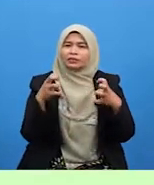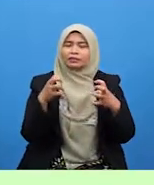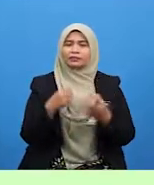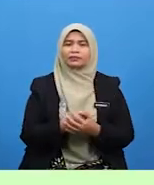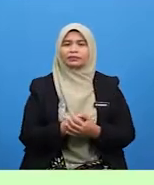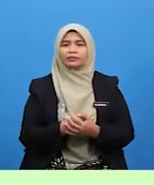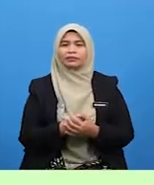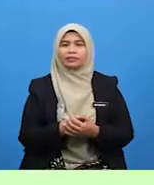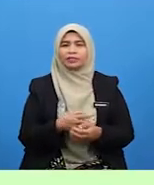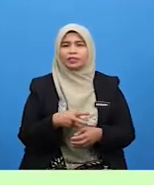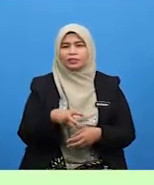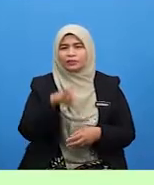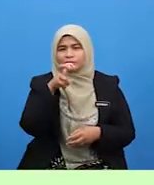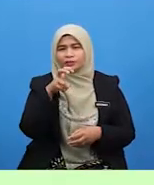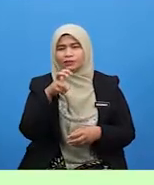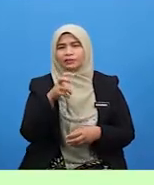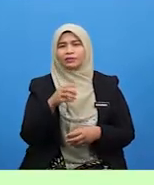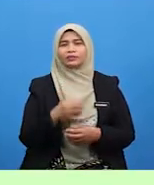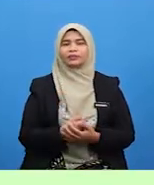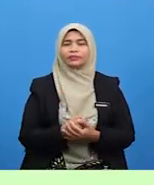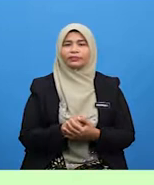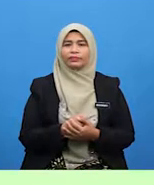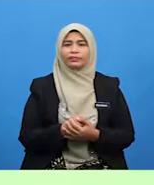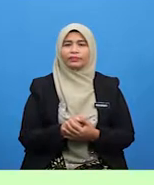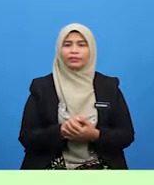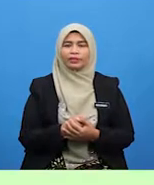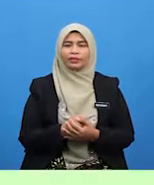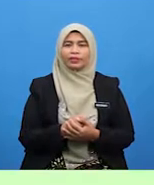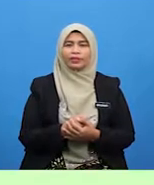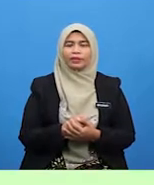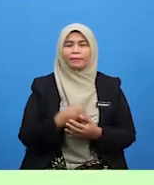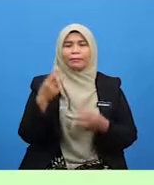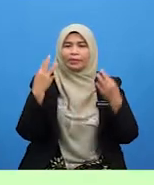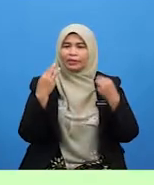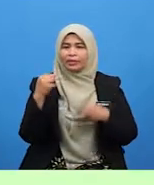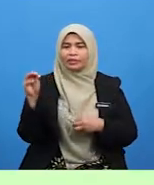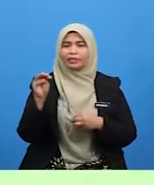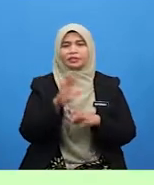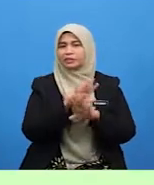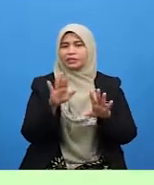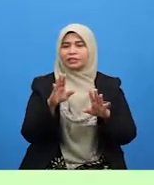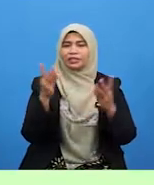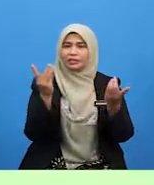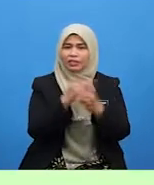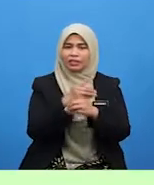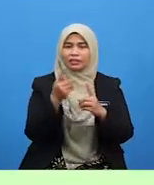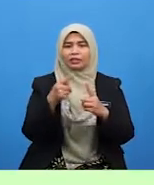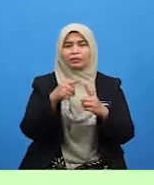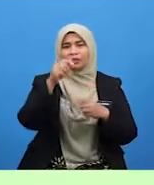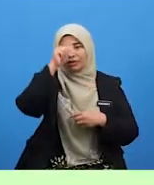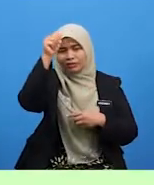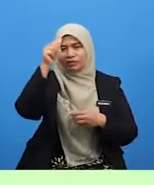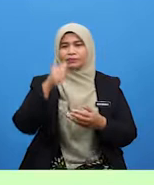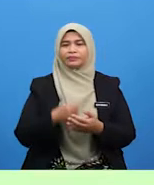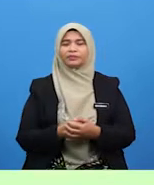keras, kasar layanannya. Mereka tidak menderhaka kepada